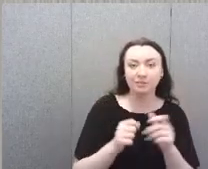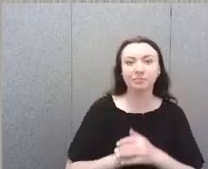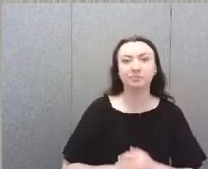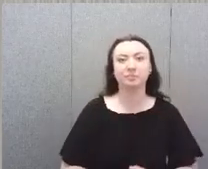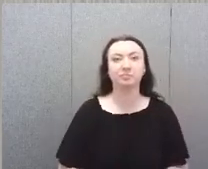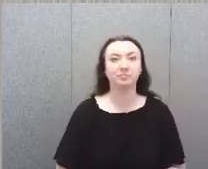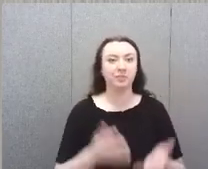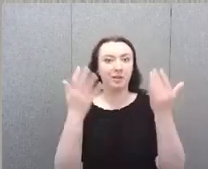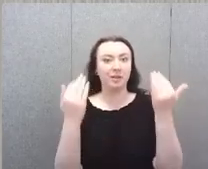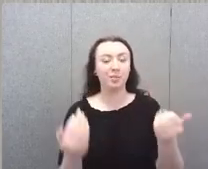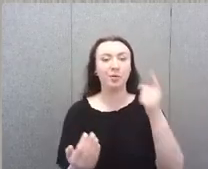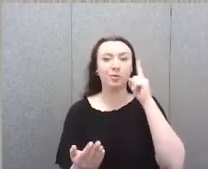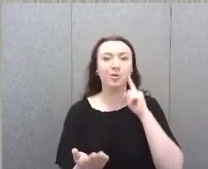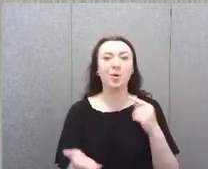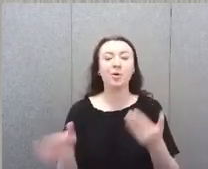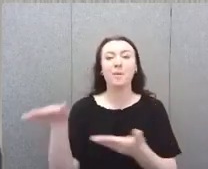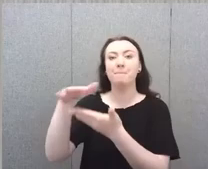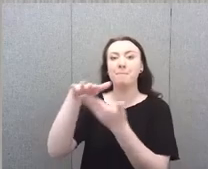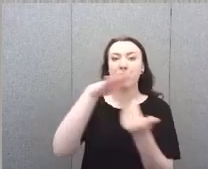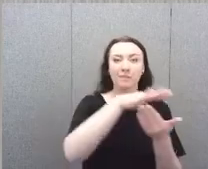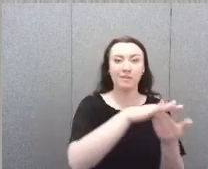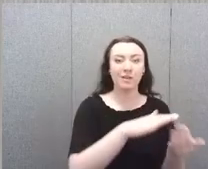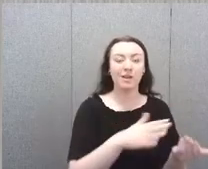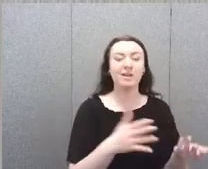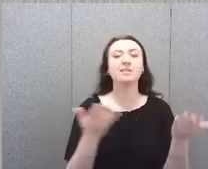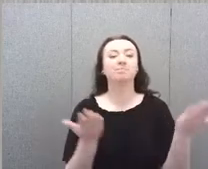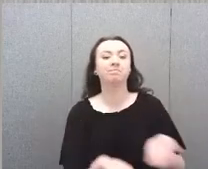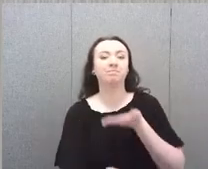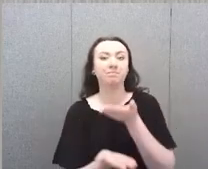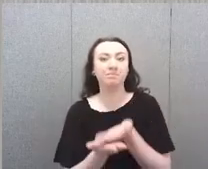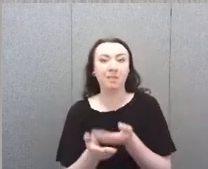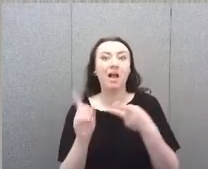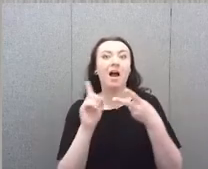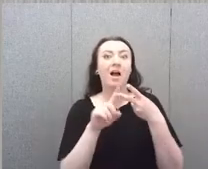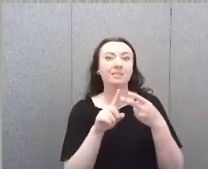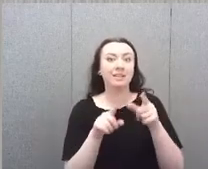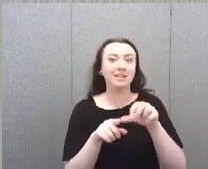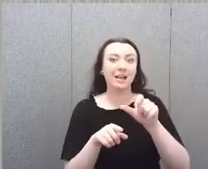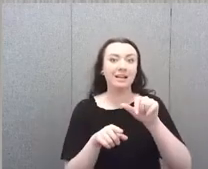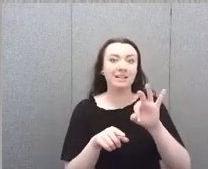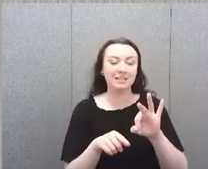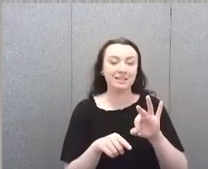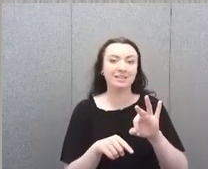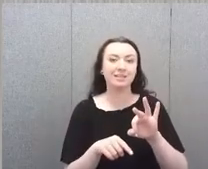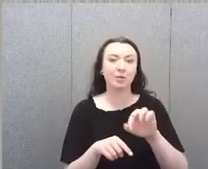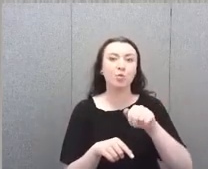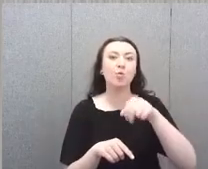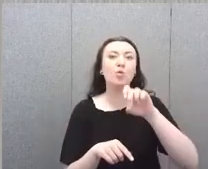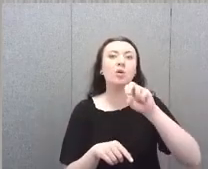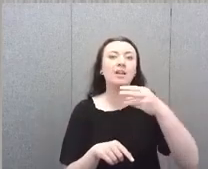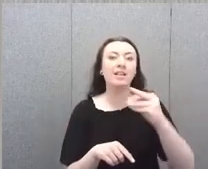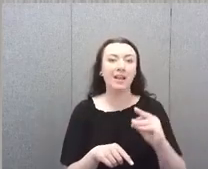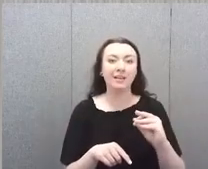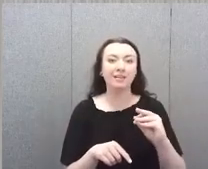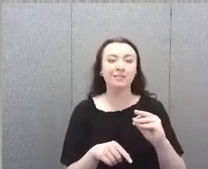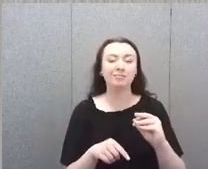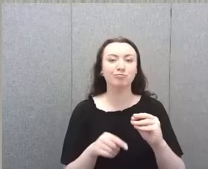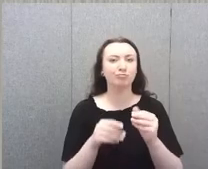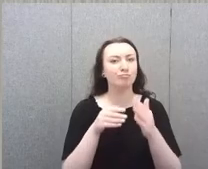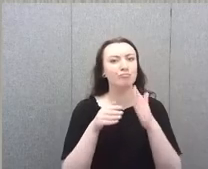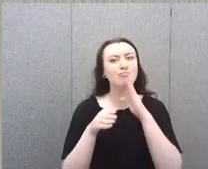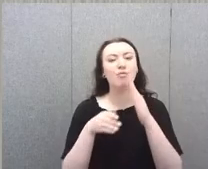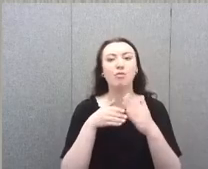И мы попросим на них ответить после выступлений. Теперь предоставляю слово модератору второй сессии